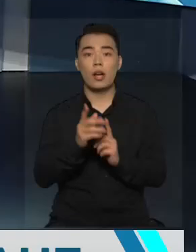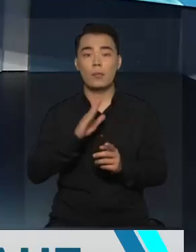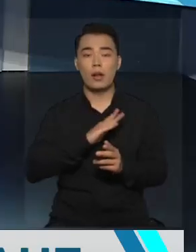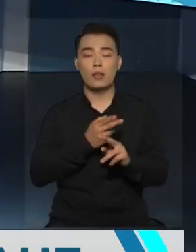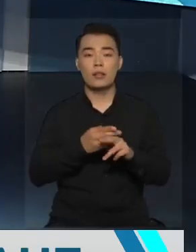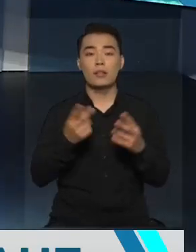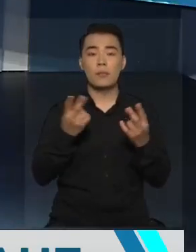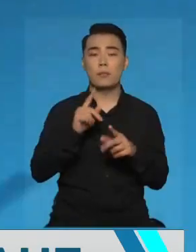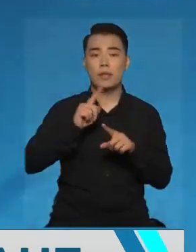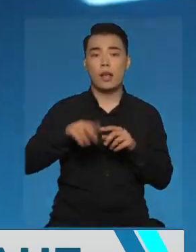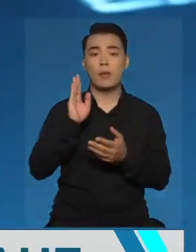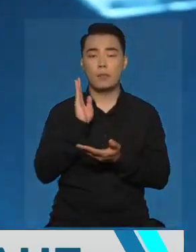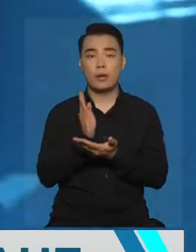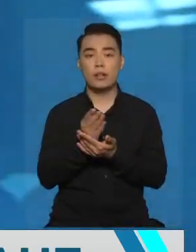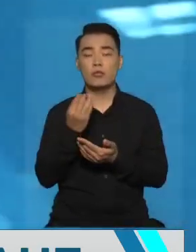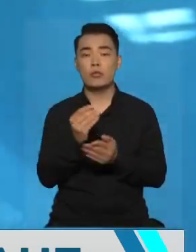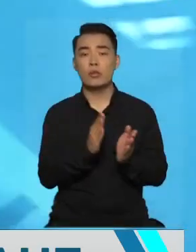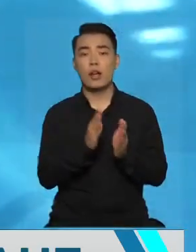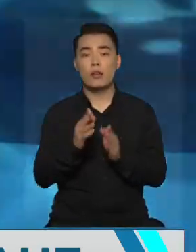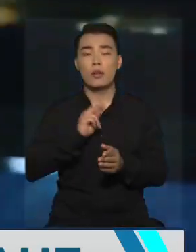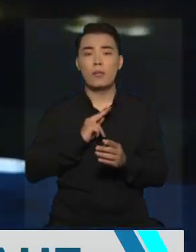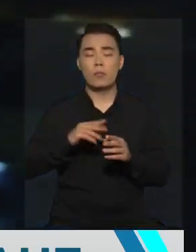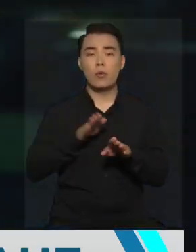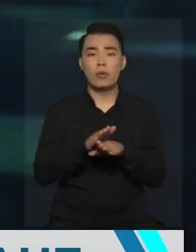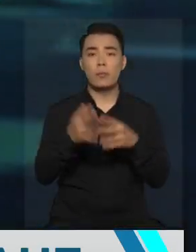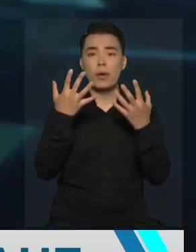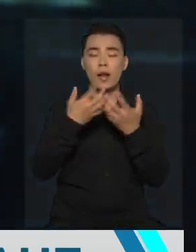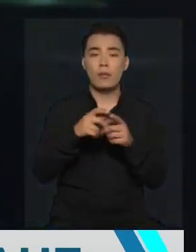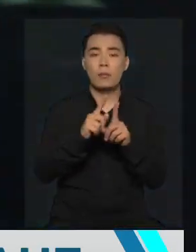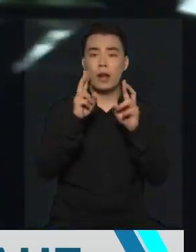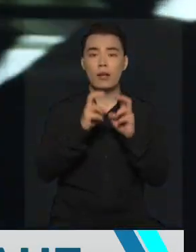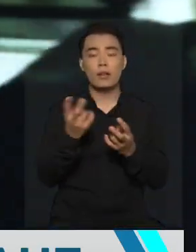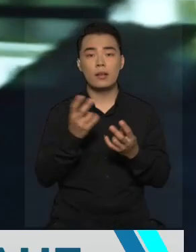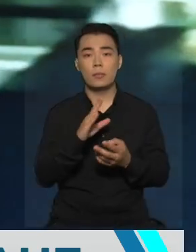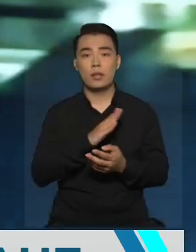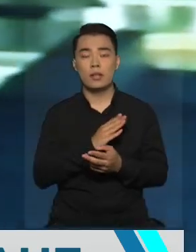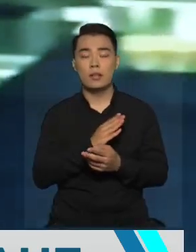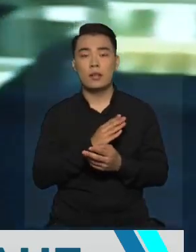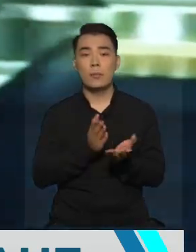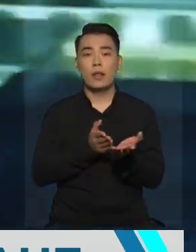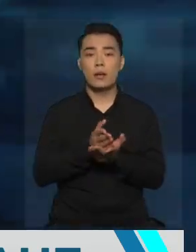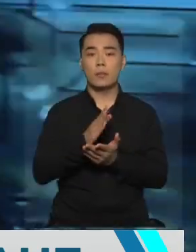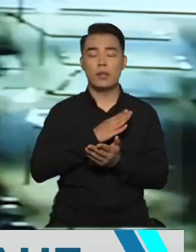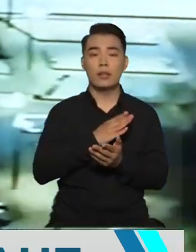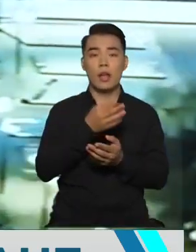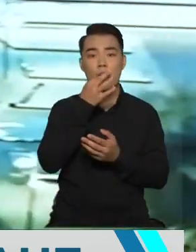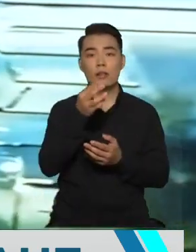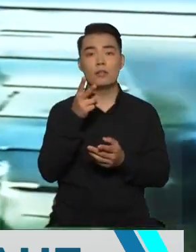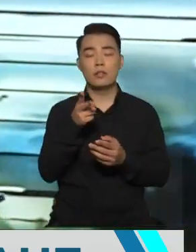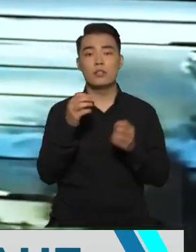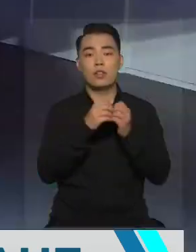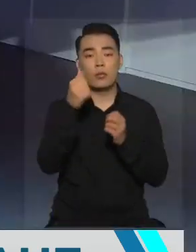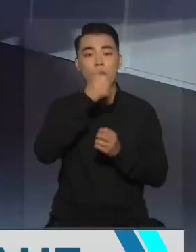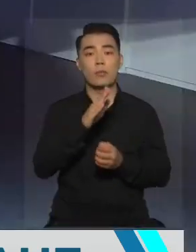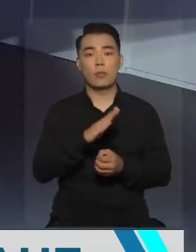крайне медленно и поручил провести ревизию всех поручений. Некоторые из них были датированы 2010